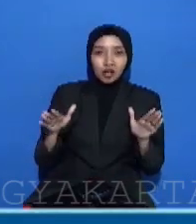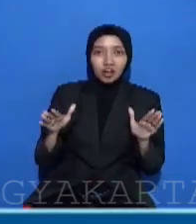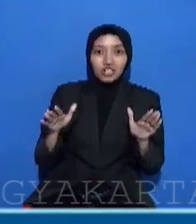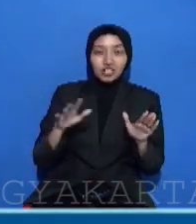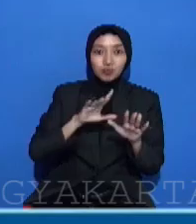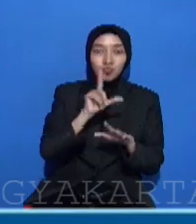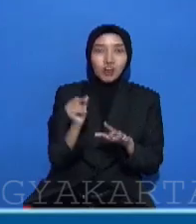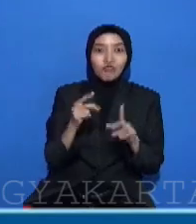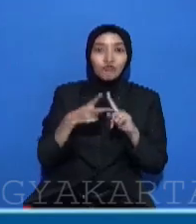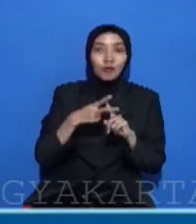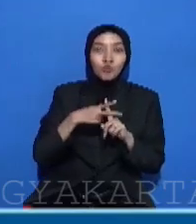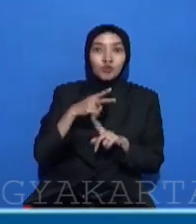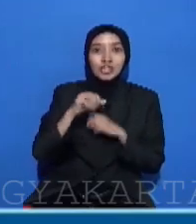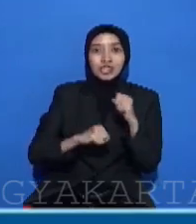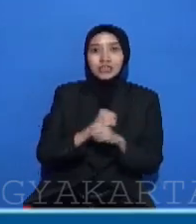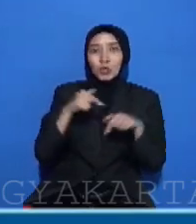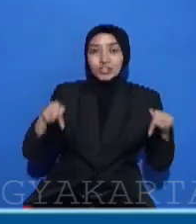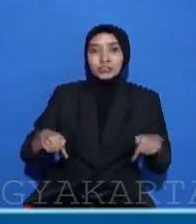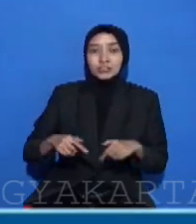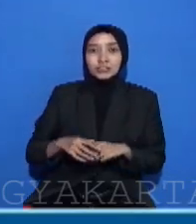purwakaningwulan Februari tahun